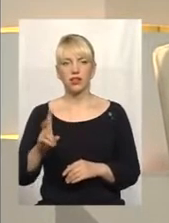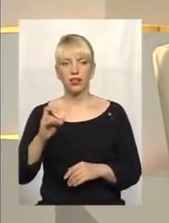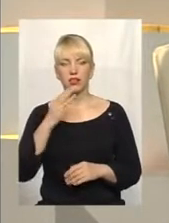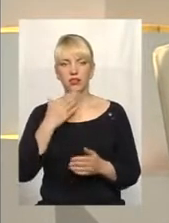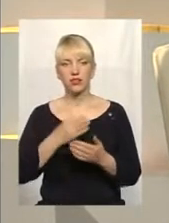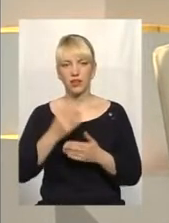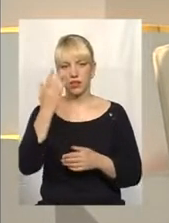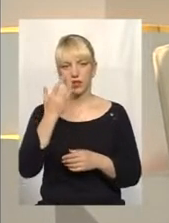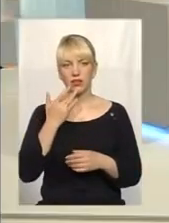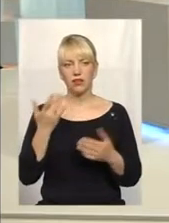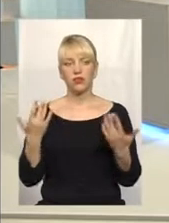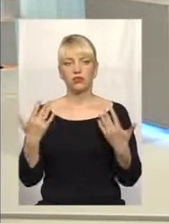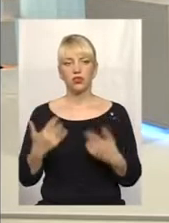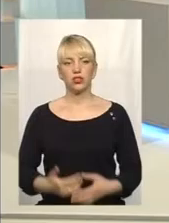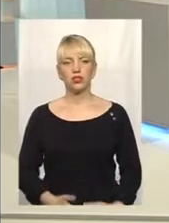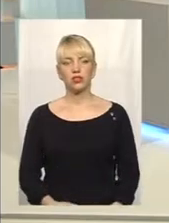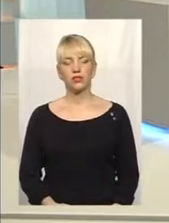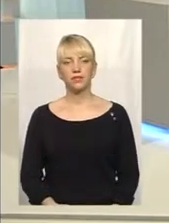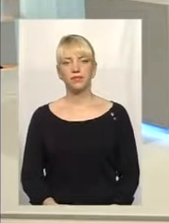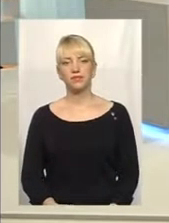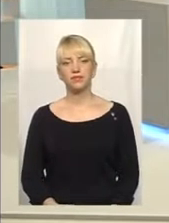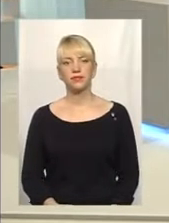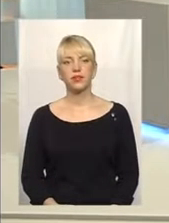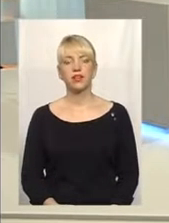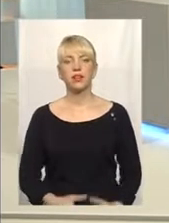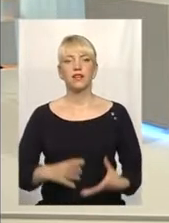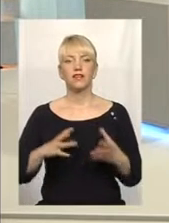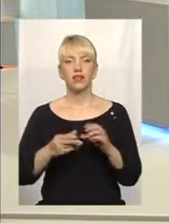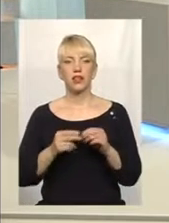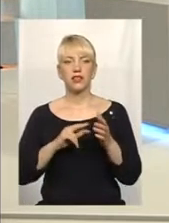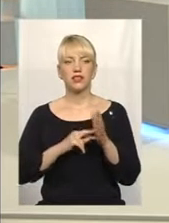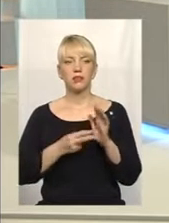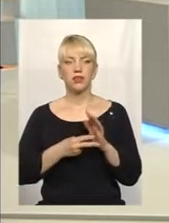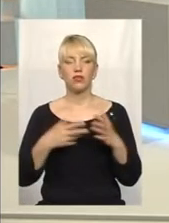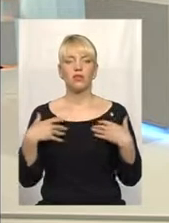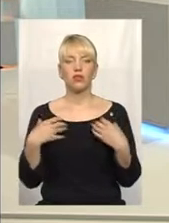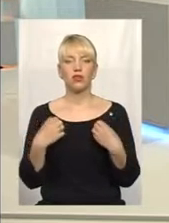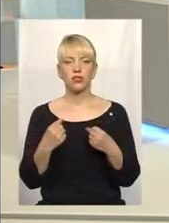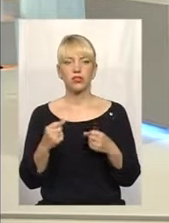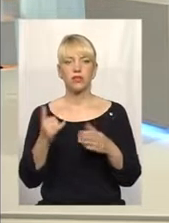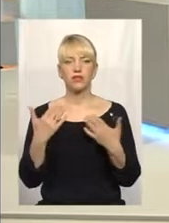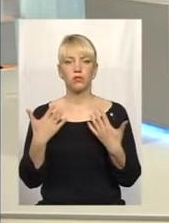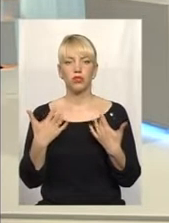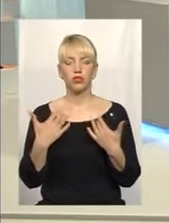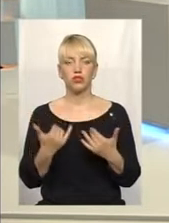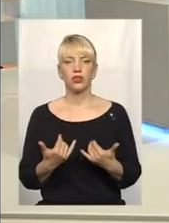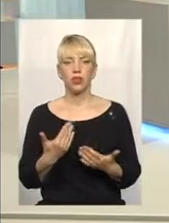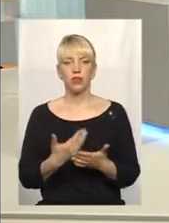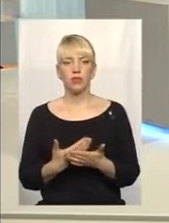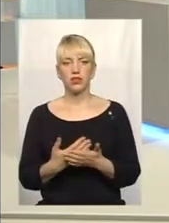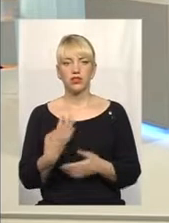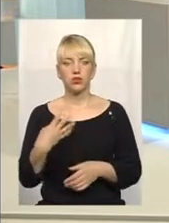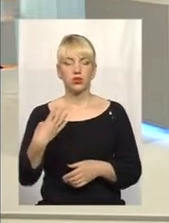літній відпочинок? Ну, взагалі, заплановано дійсно оздоровлення та відпочинок близько 40